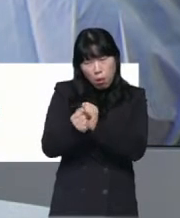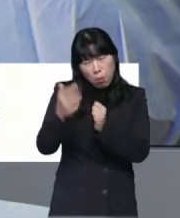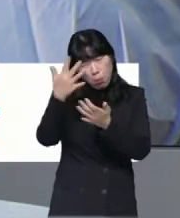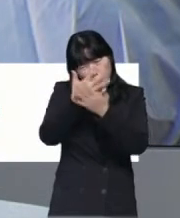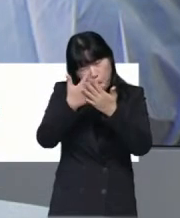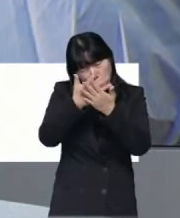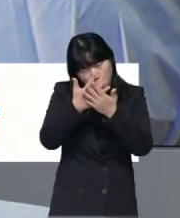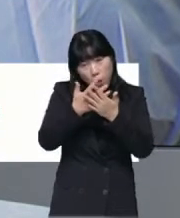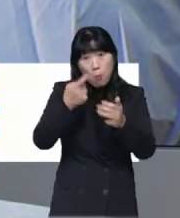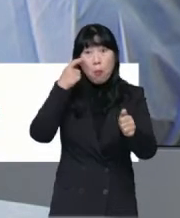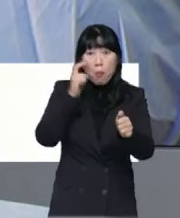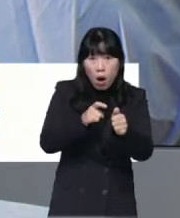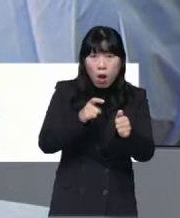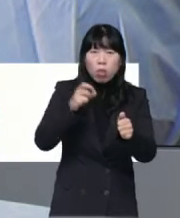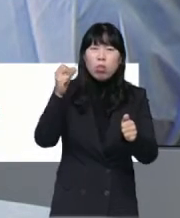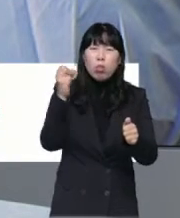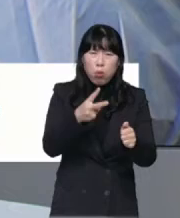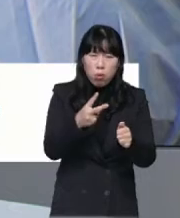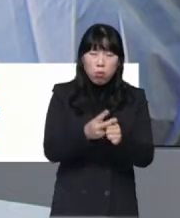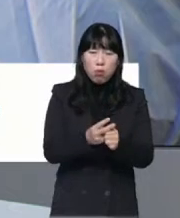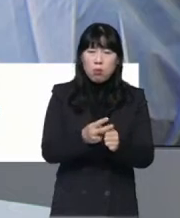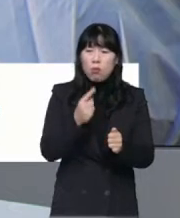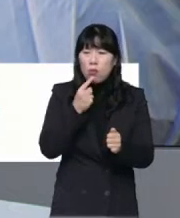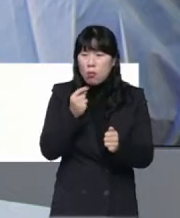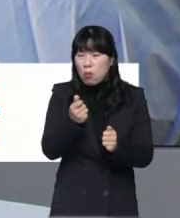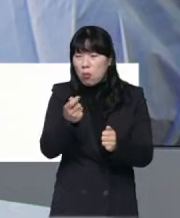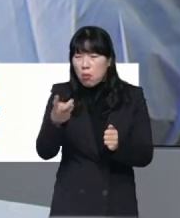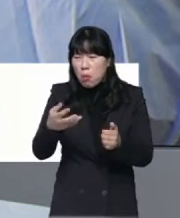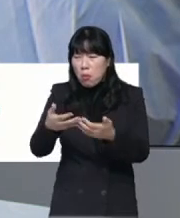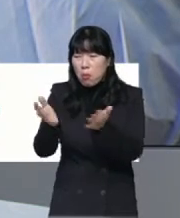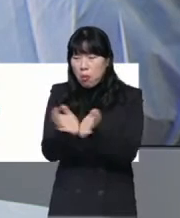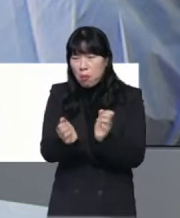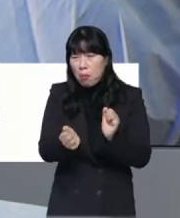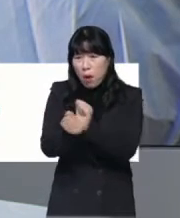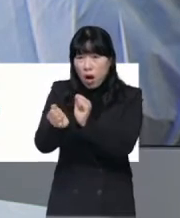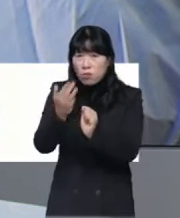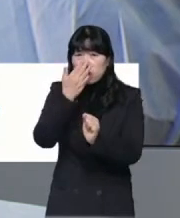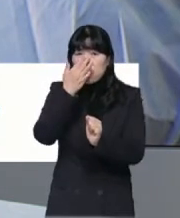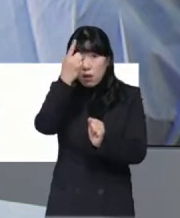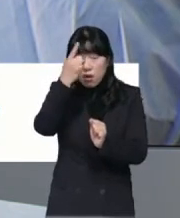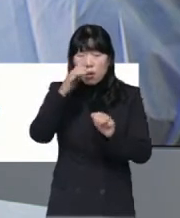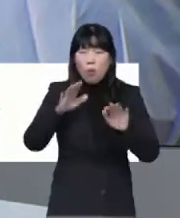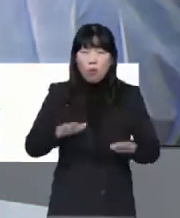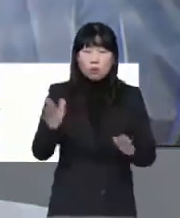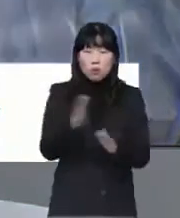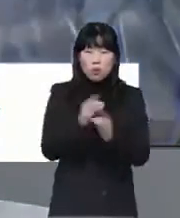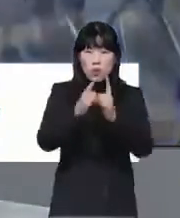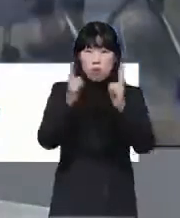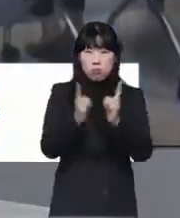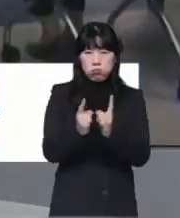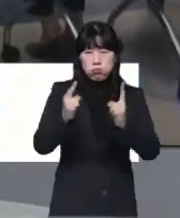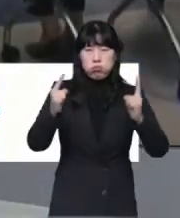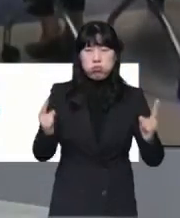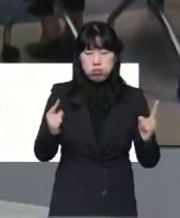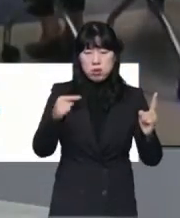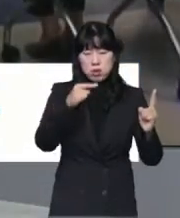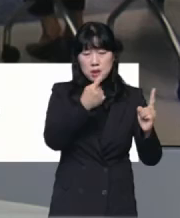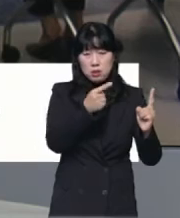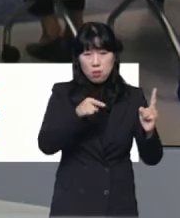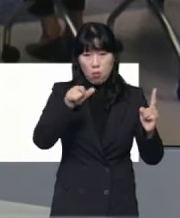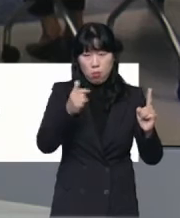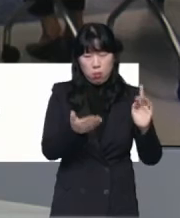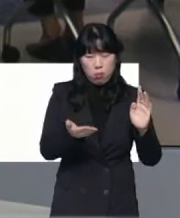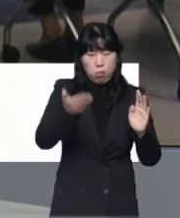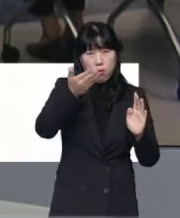불분명한 학진 자가 또 나왔고 소규모 집단 감염이 발생한 순천시는 오늘부터 사회적 거리 두기를 1.5